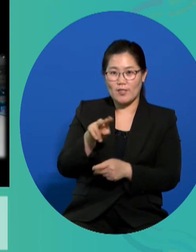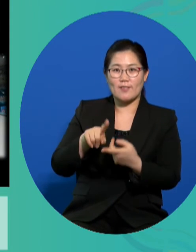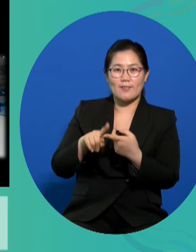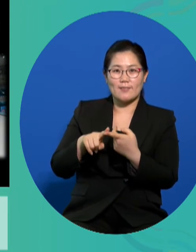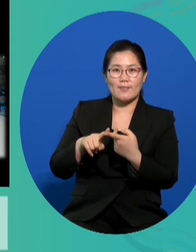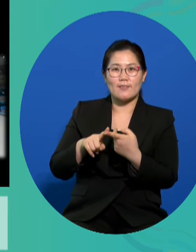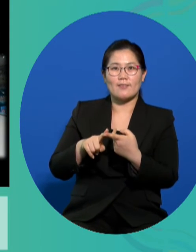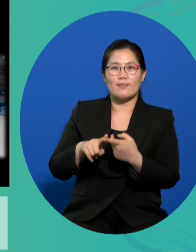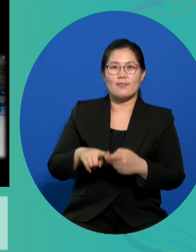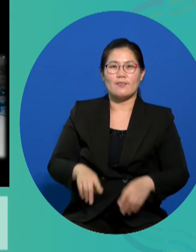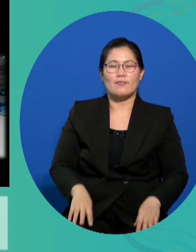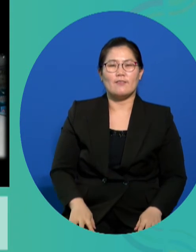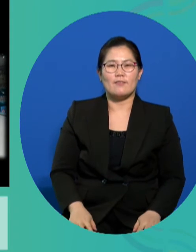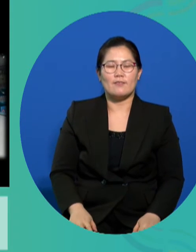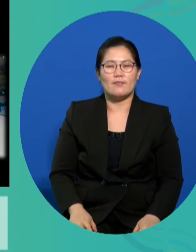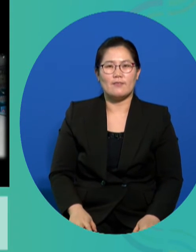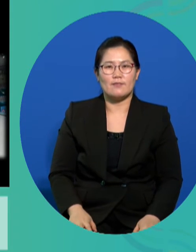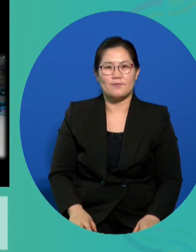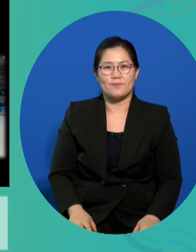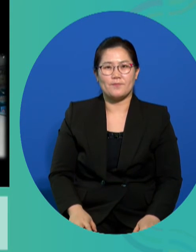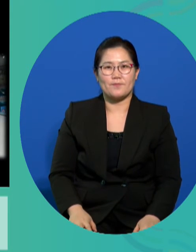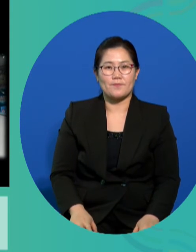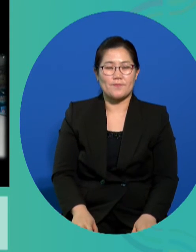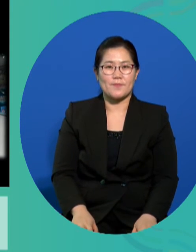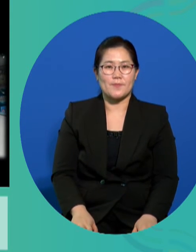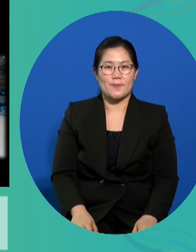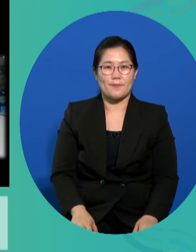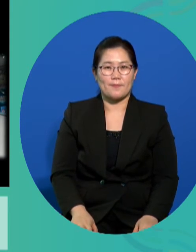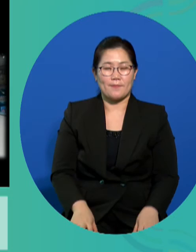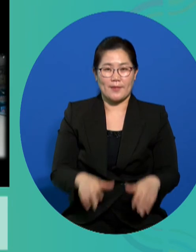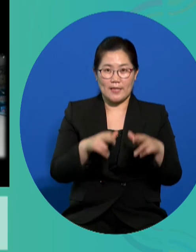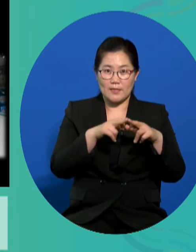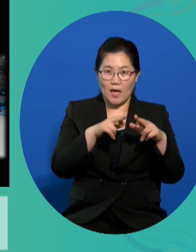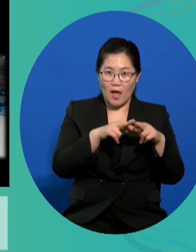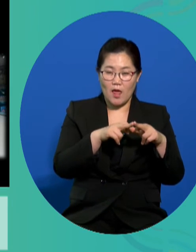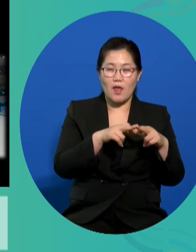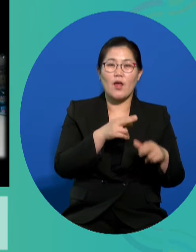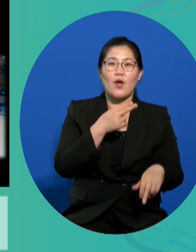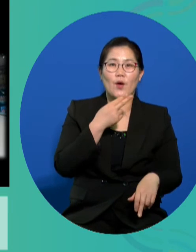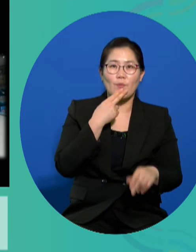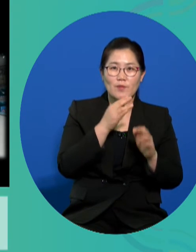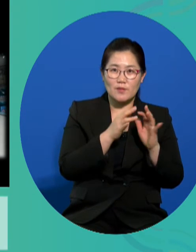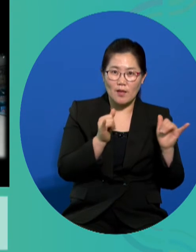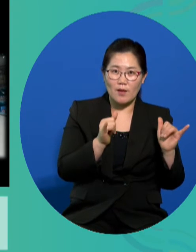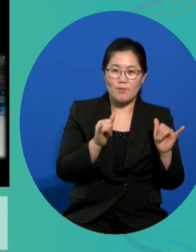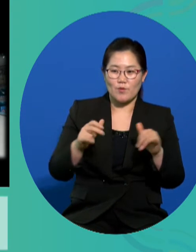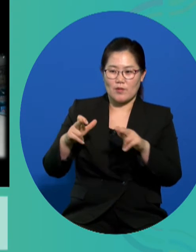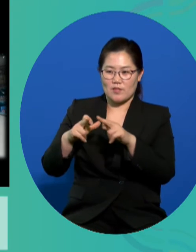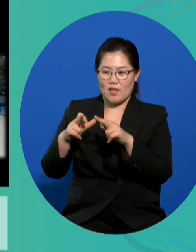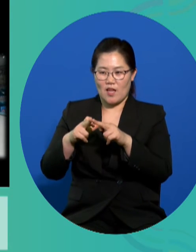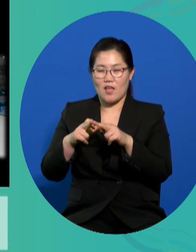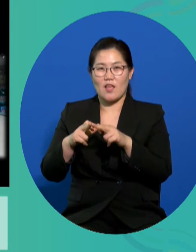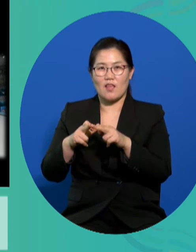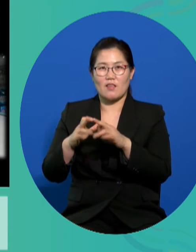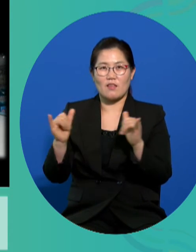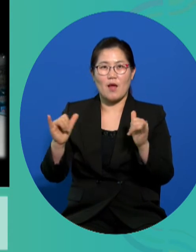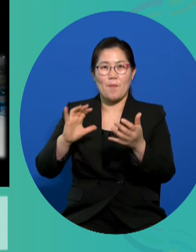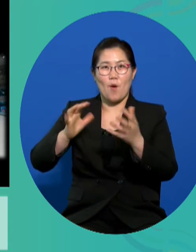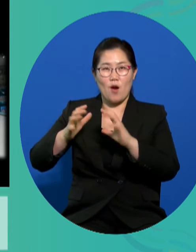도입은 됐습니다만은 비장애인뿐만 아니라 장애인도 이 드림 프로그램에 참여해서 전 세계에 있는